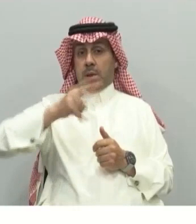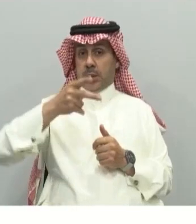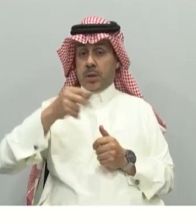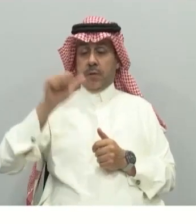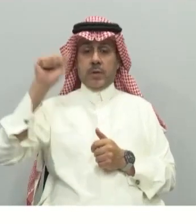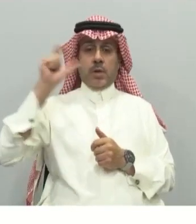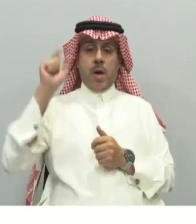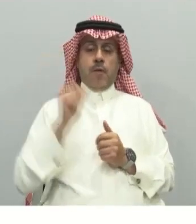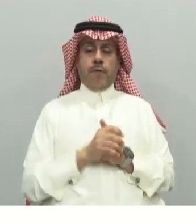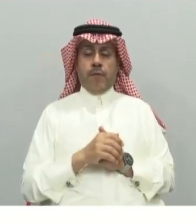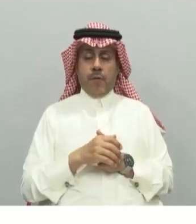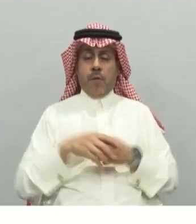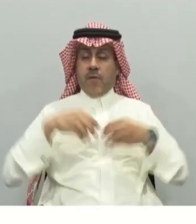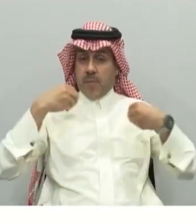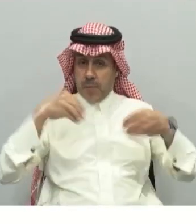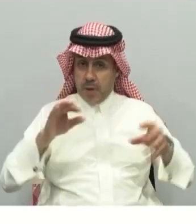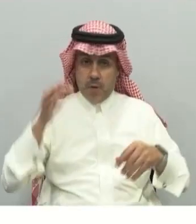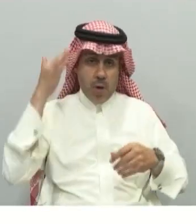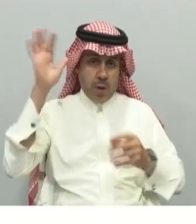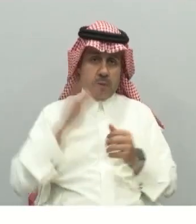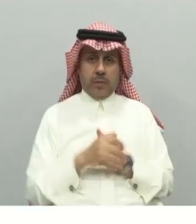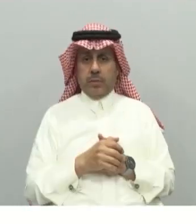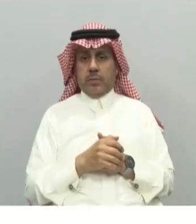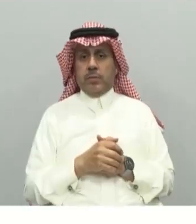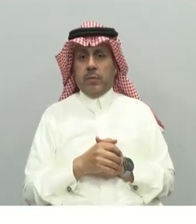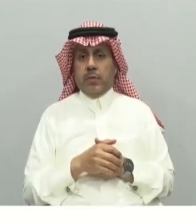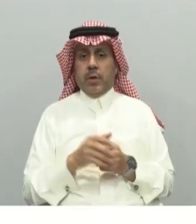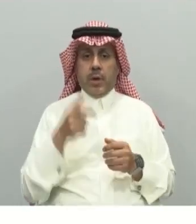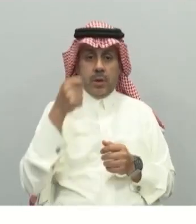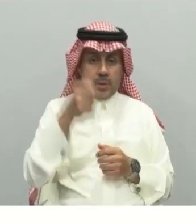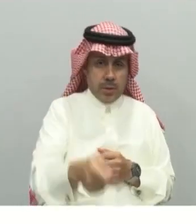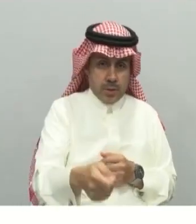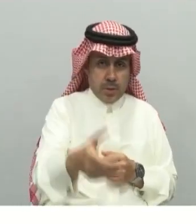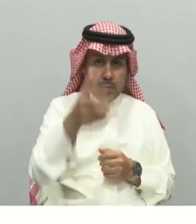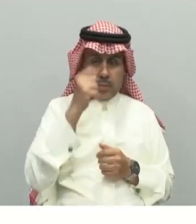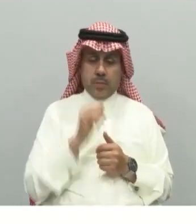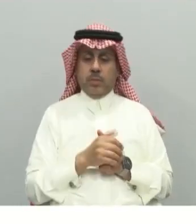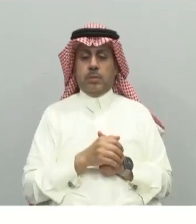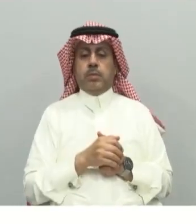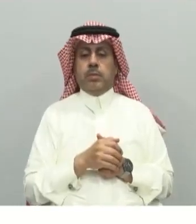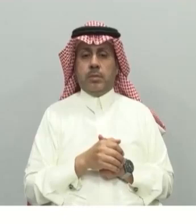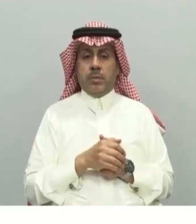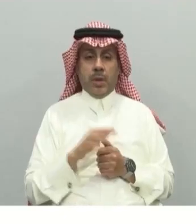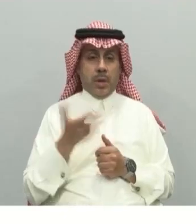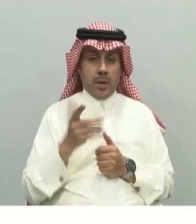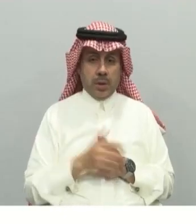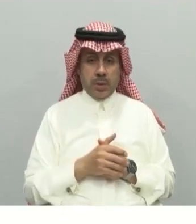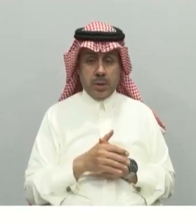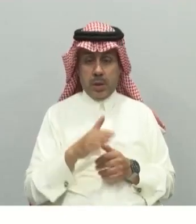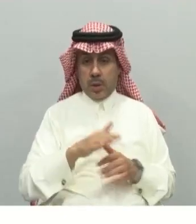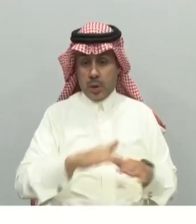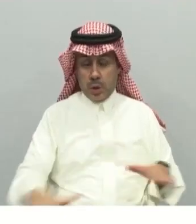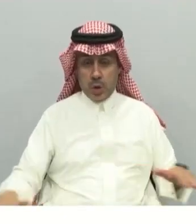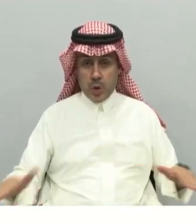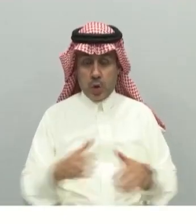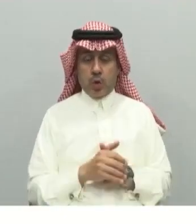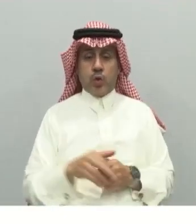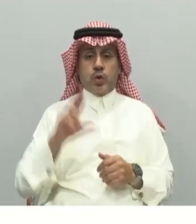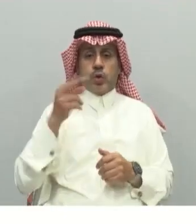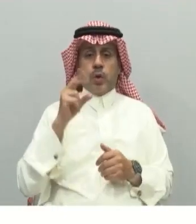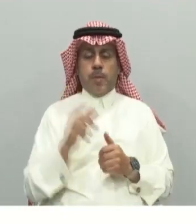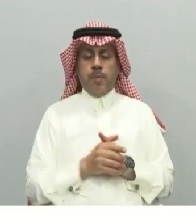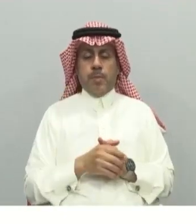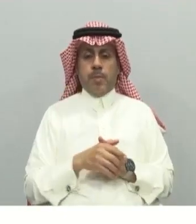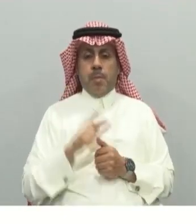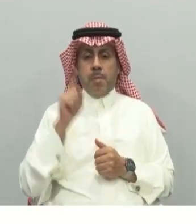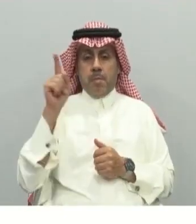الاصناف فبيعوا كيف شئتم اذا كان يدا بيد ناتي الى كيس ارز بسمتي بكيسين